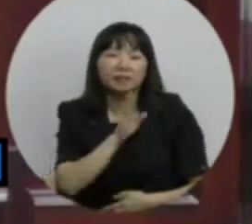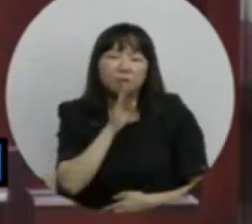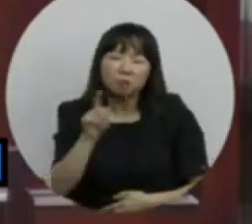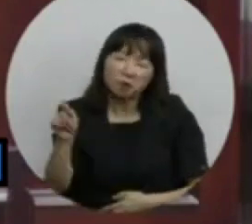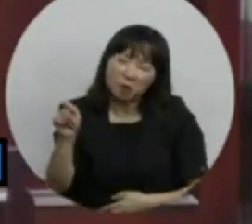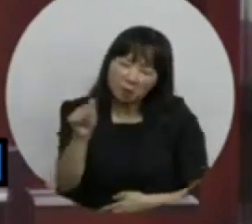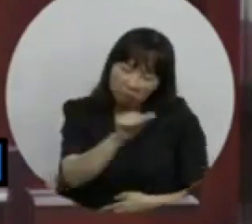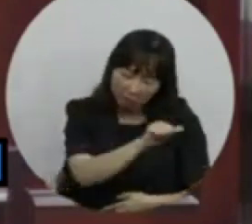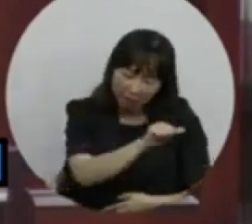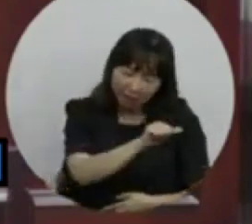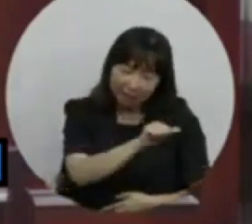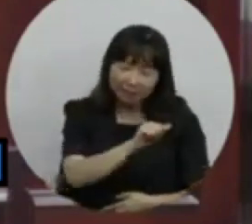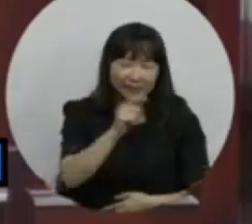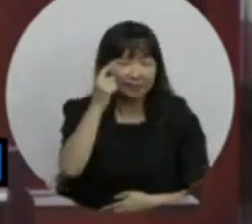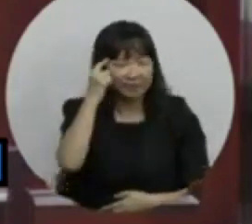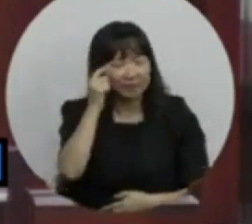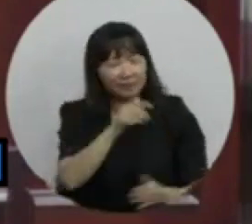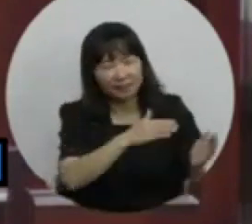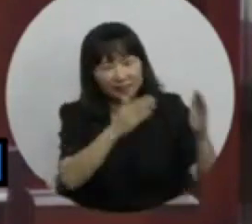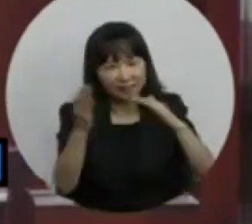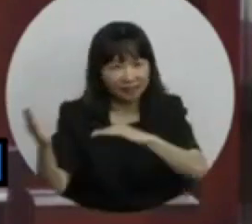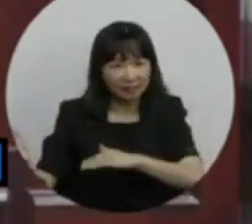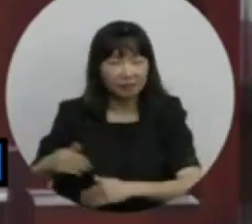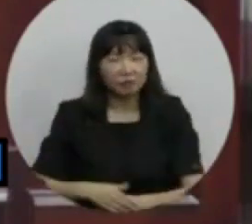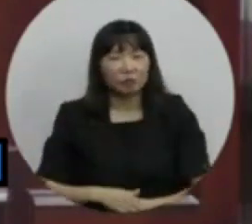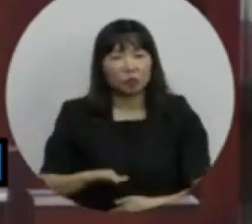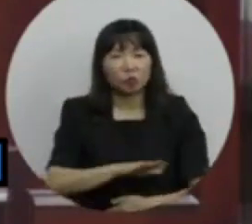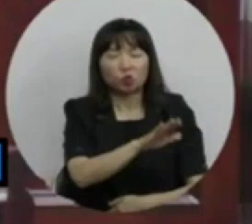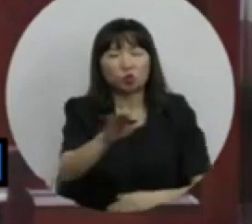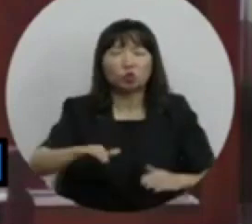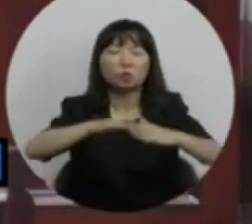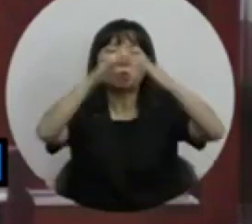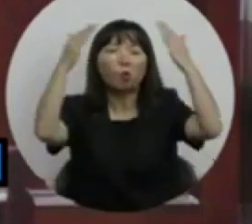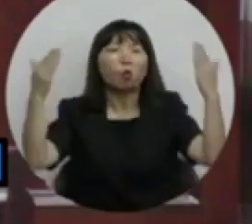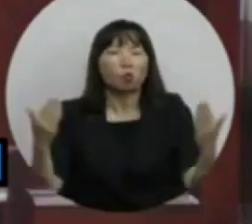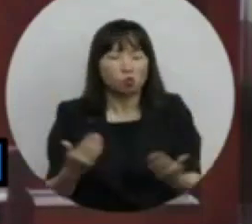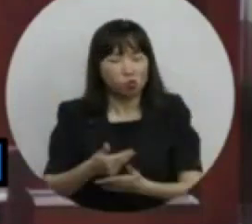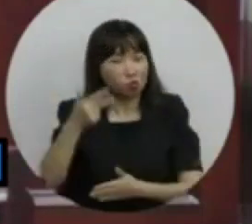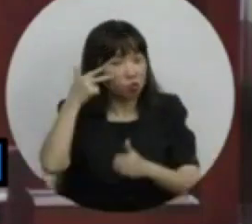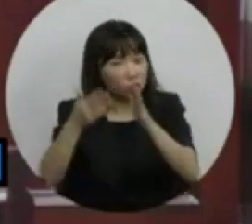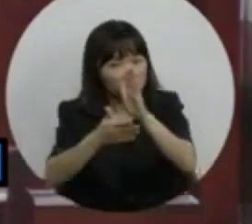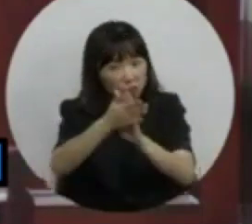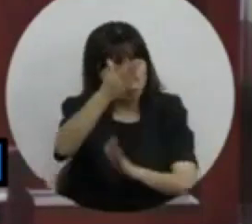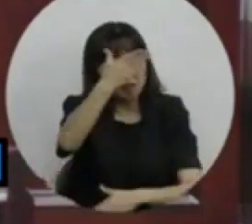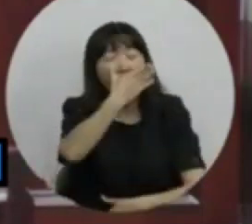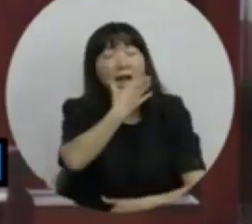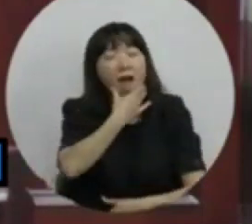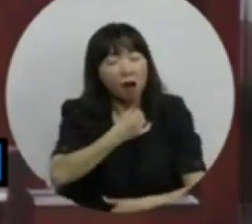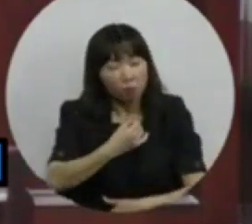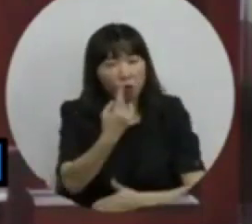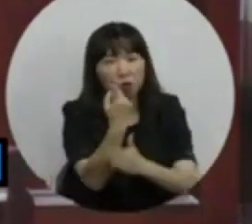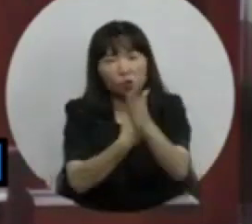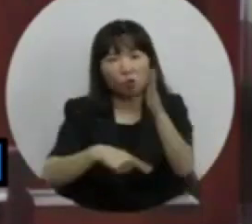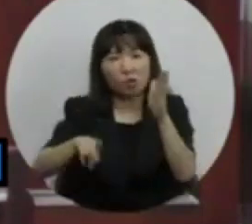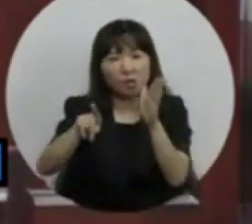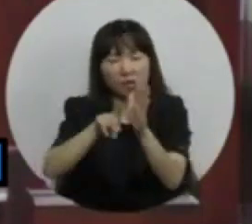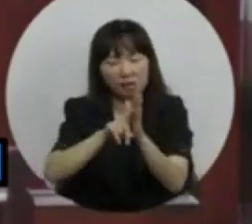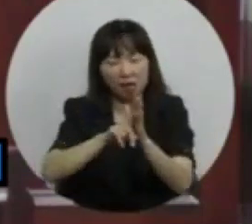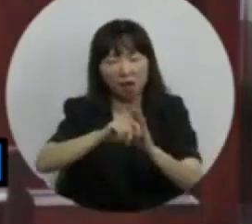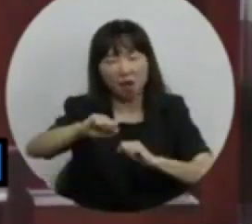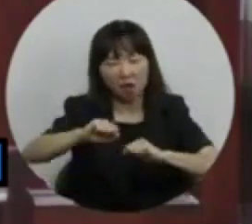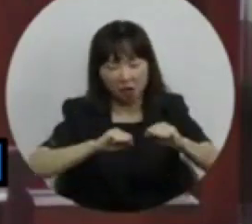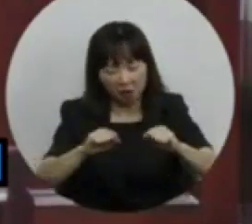빠르게 지나온 시간이었습니다. 우리 모두 여주시민의 행복 추구를 위해 동분서주 움직임